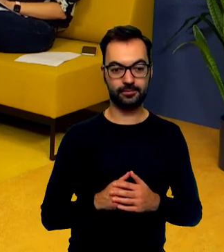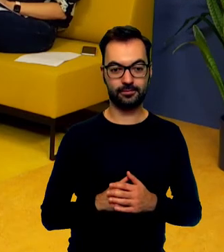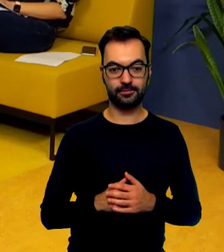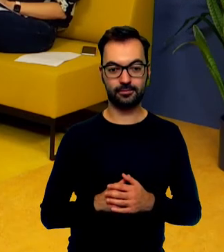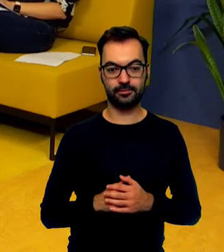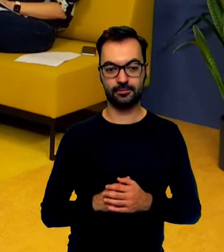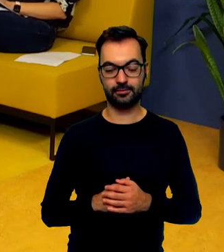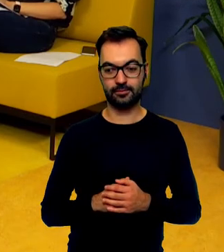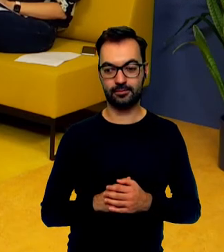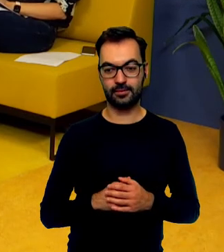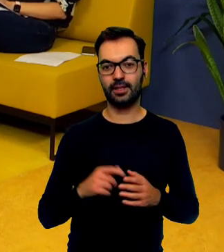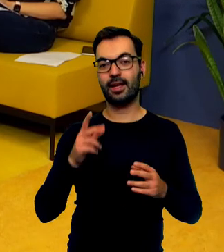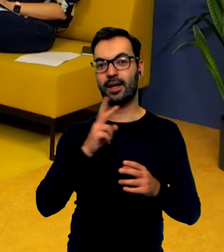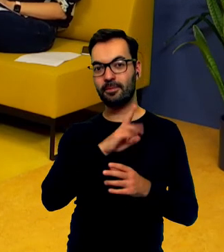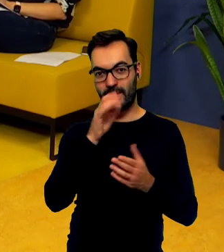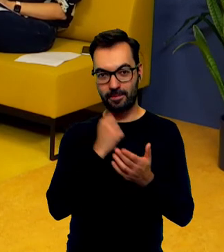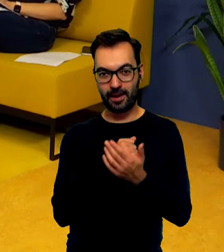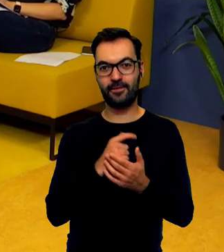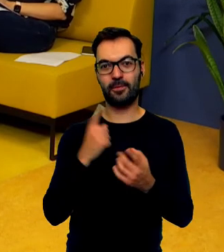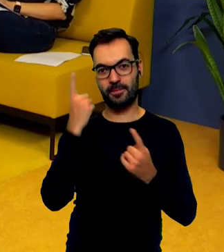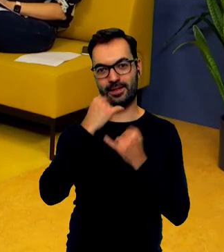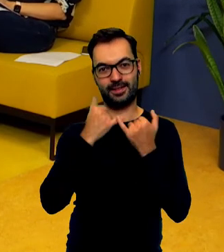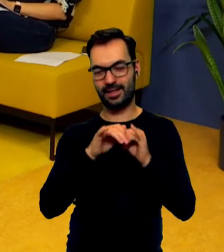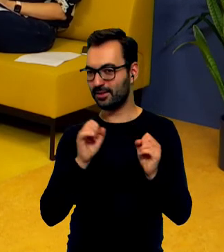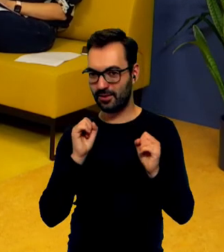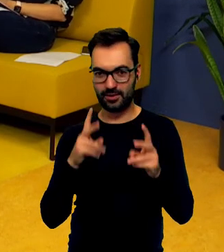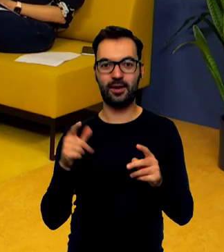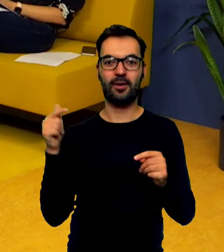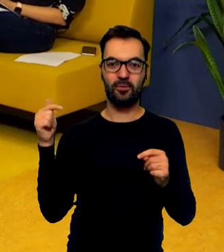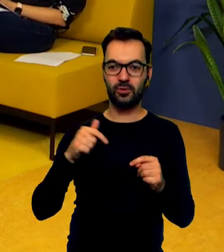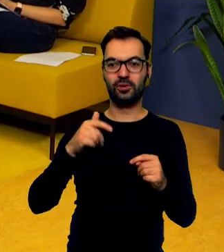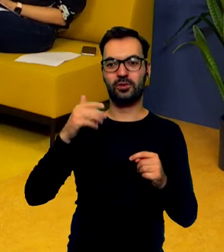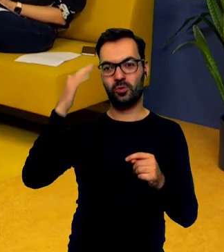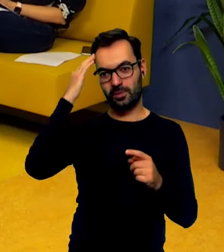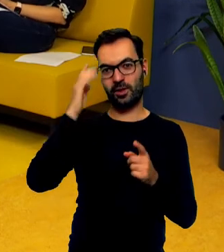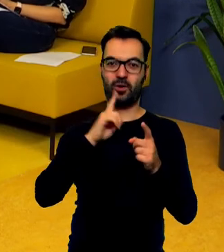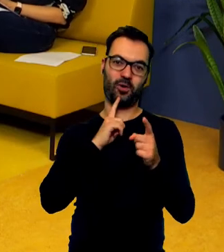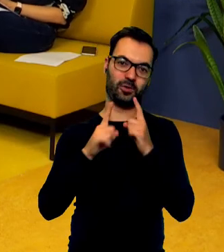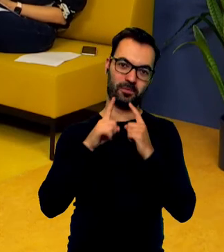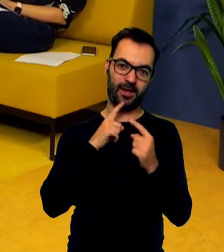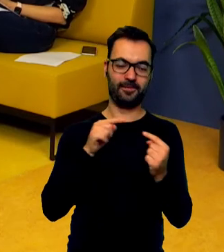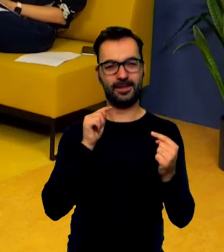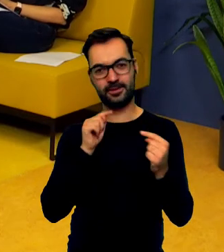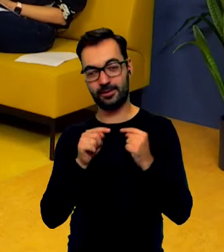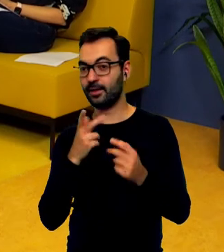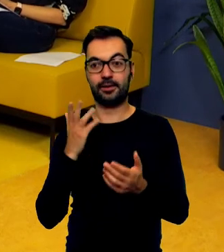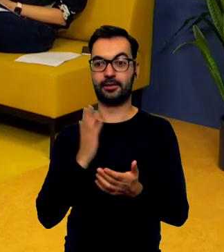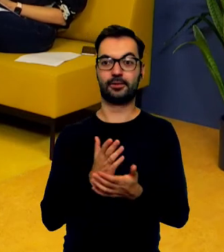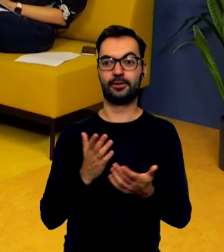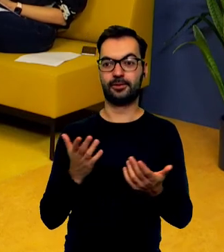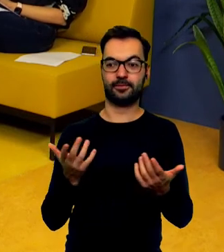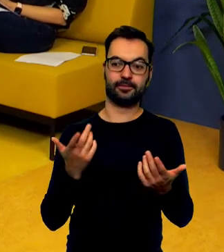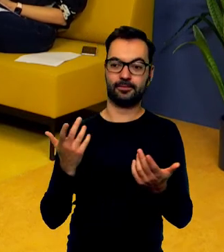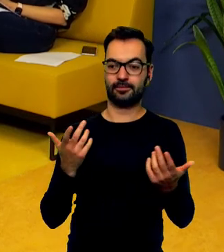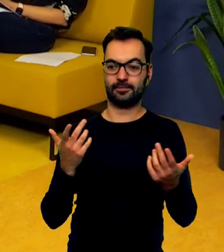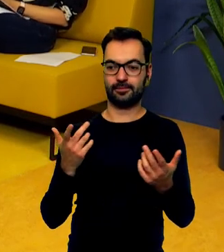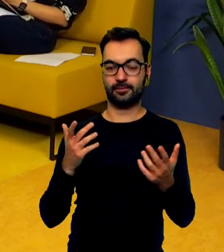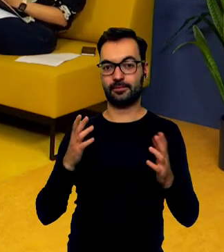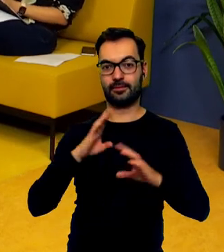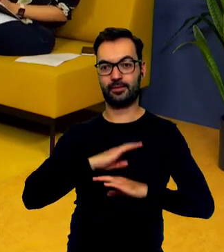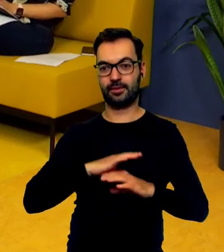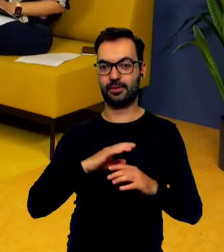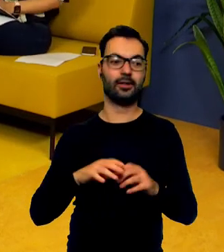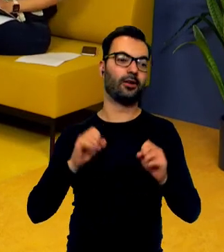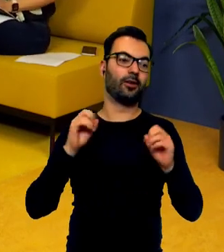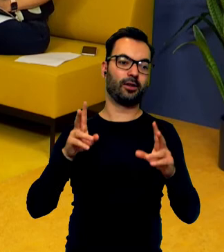Natomiast wiesz, no, naprawdę wolno mieć różne zdania, no. Tylko że trzeba ze sobą po prostu na ten temat też rozmawiać, a nie wyłącznie się dewaluować.